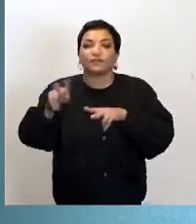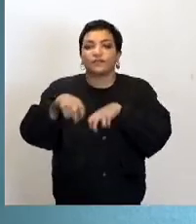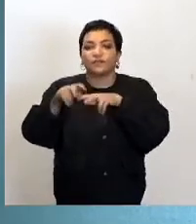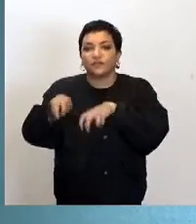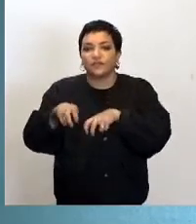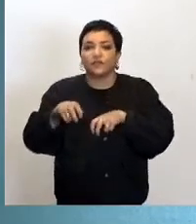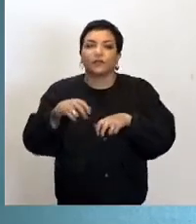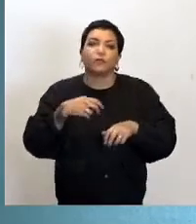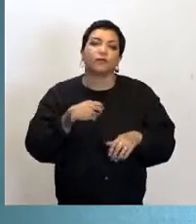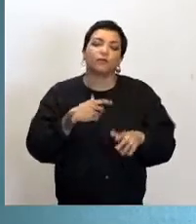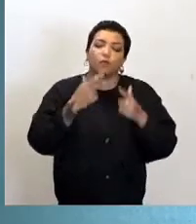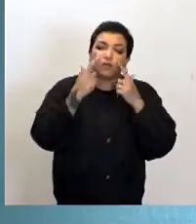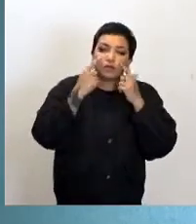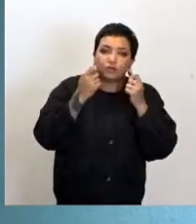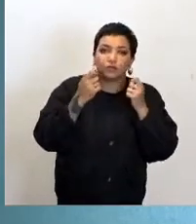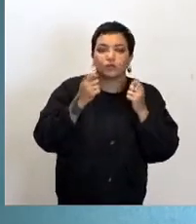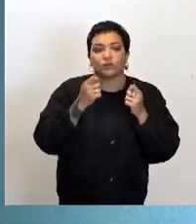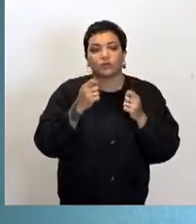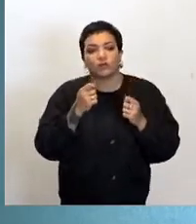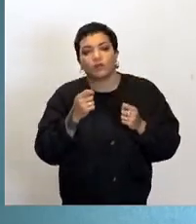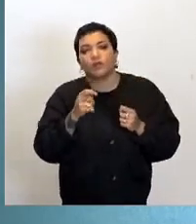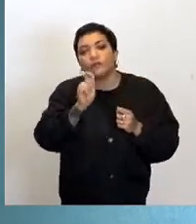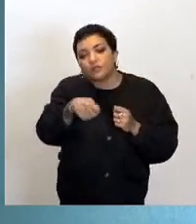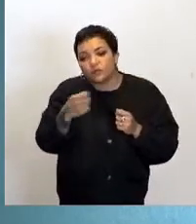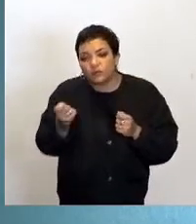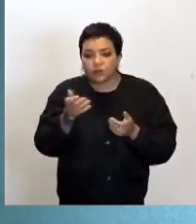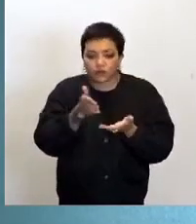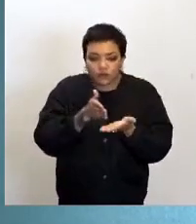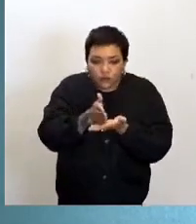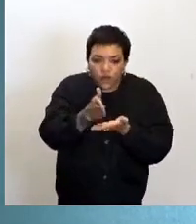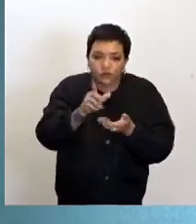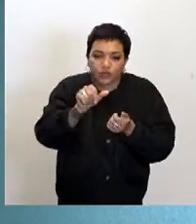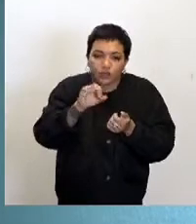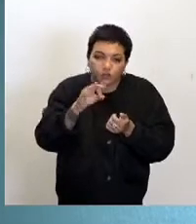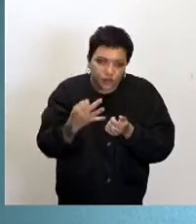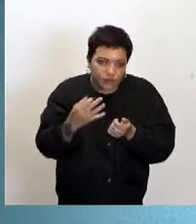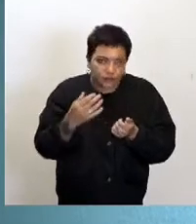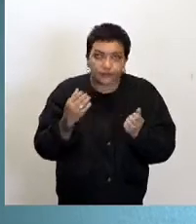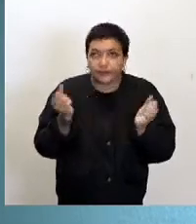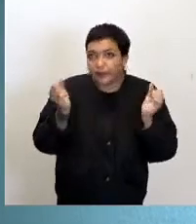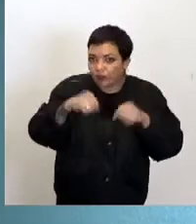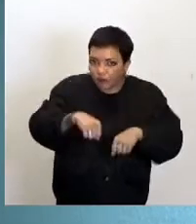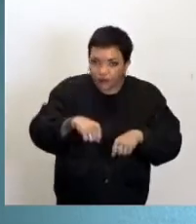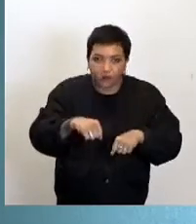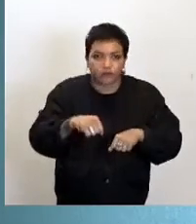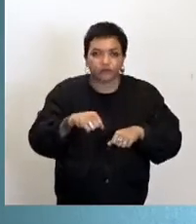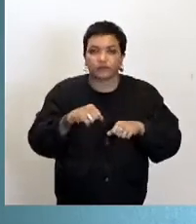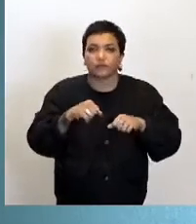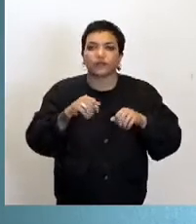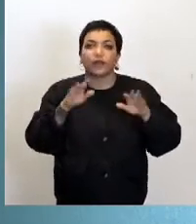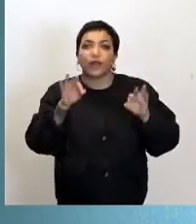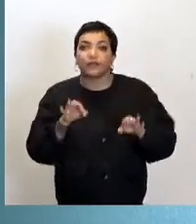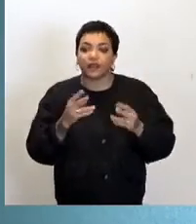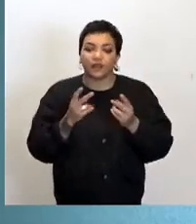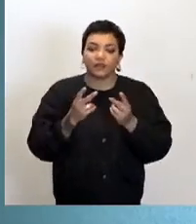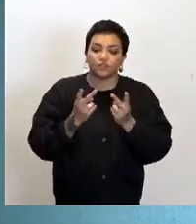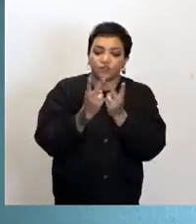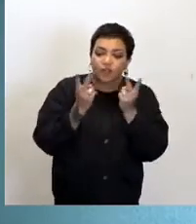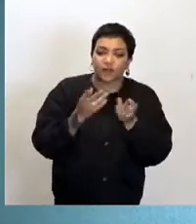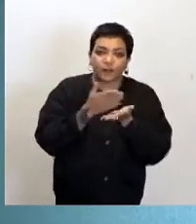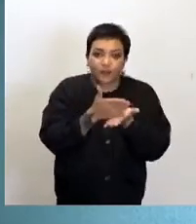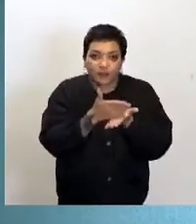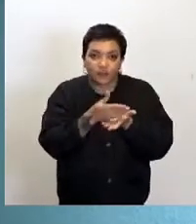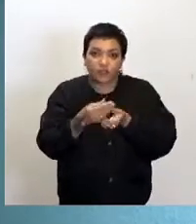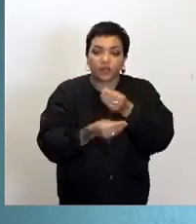trop de gadgets. Bien sûr que ça a du sens, et on est tout à fait d'accord sur les questions de jardins partagés, jardins